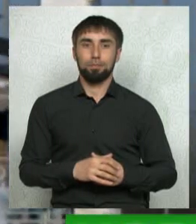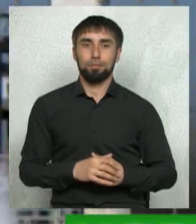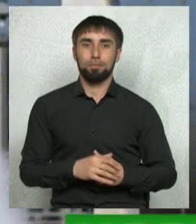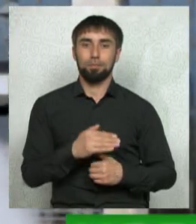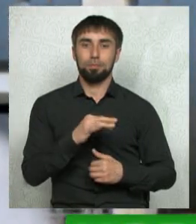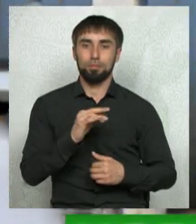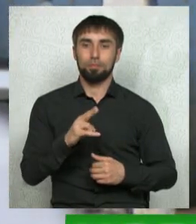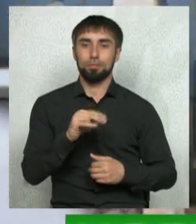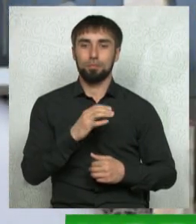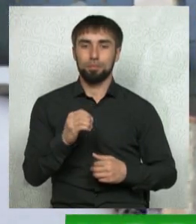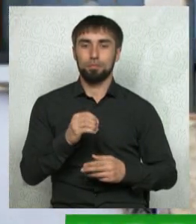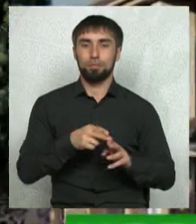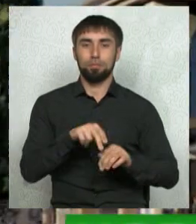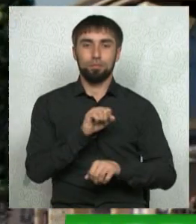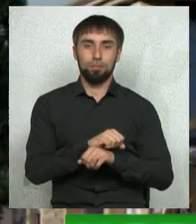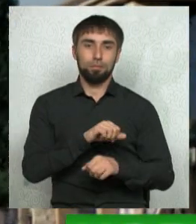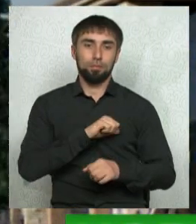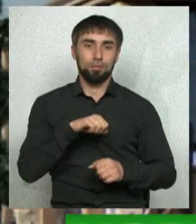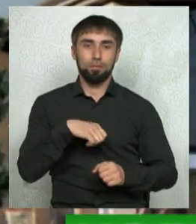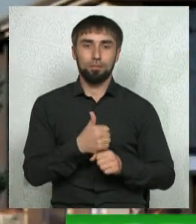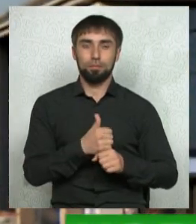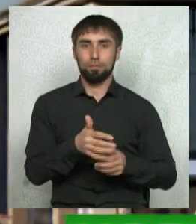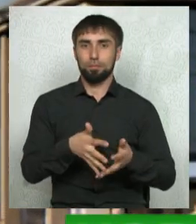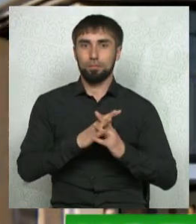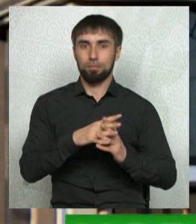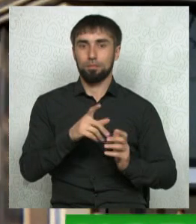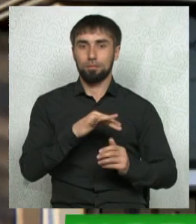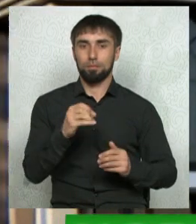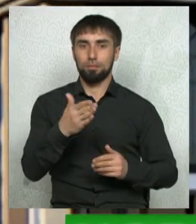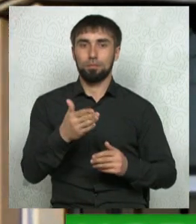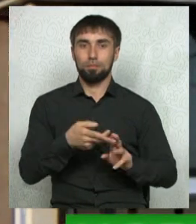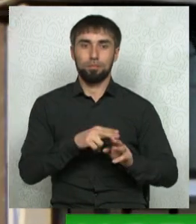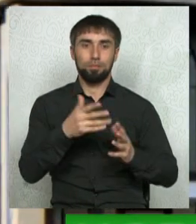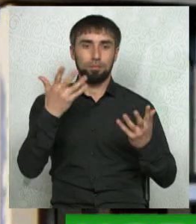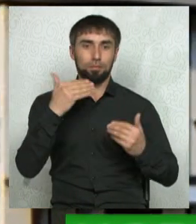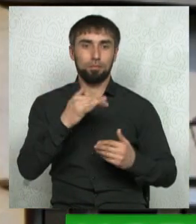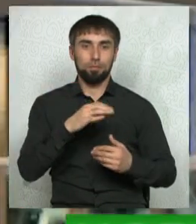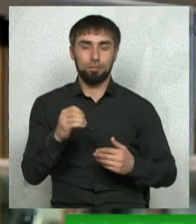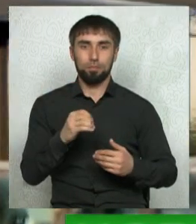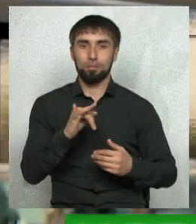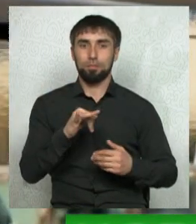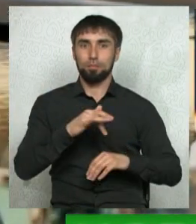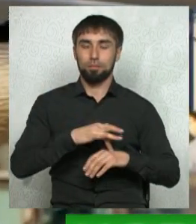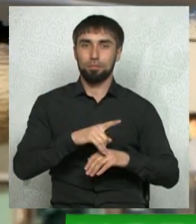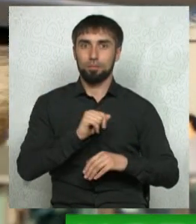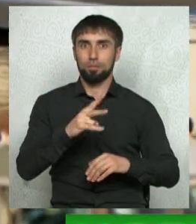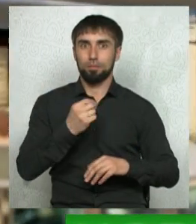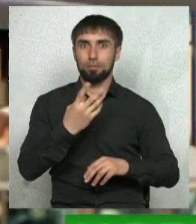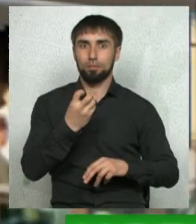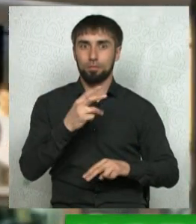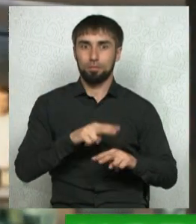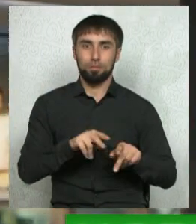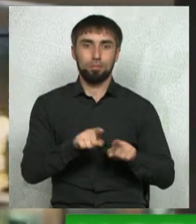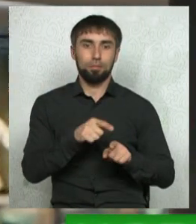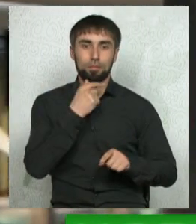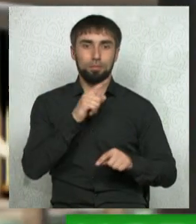Фонтан, кафе, парковка и, самое главное, обновленное здание театра с просторным фойе и зрительным залом на 300 мест. Такая